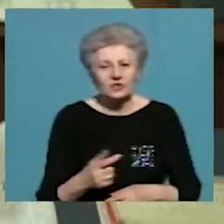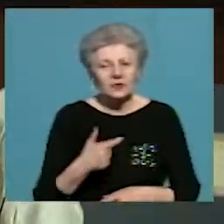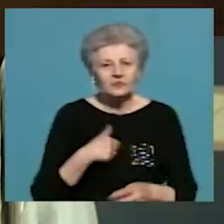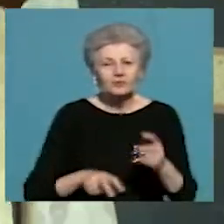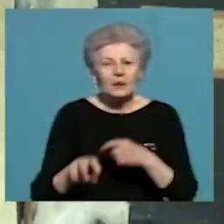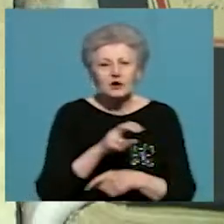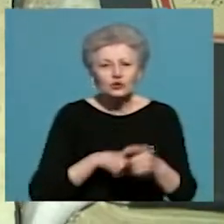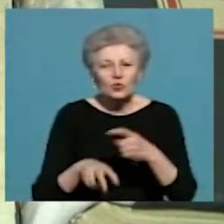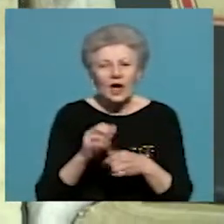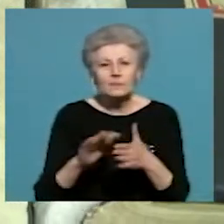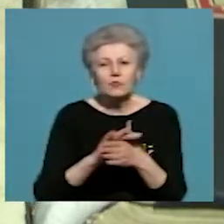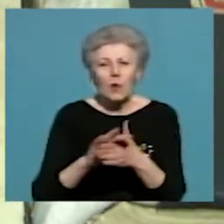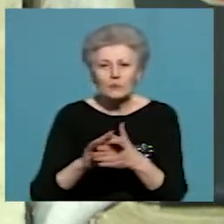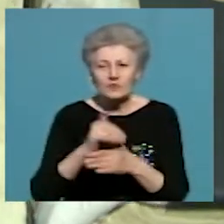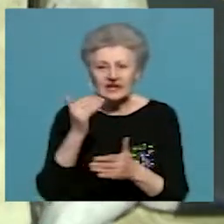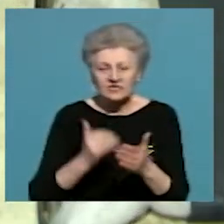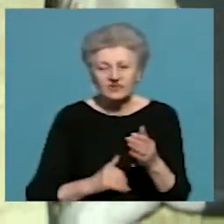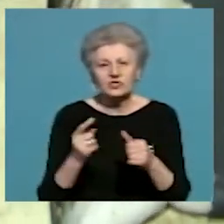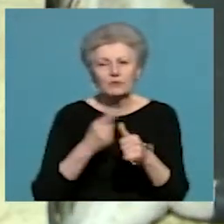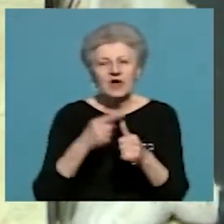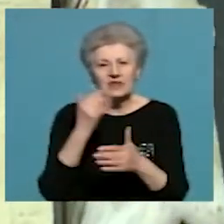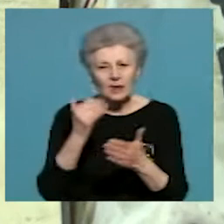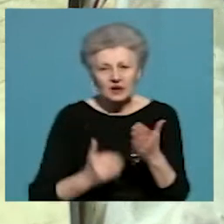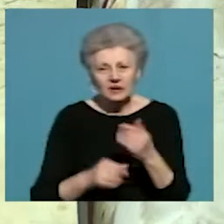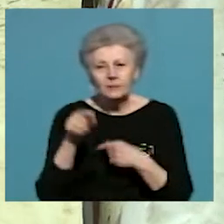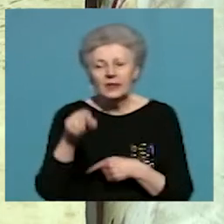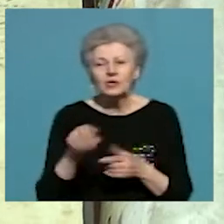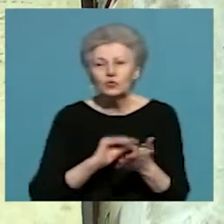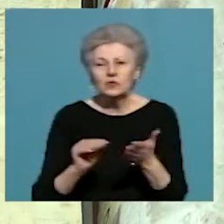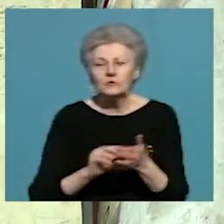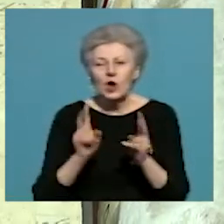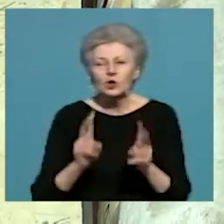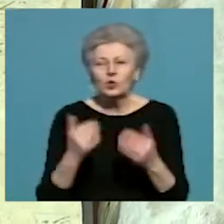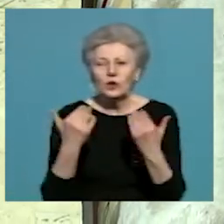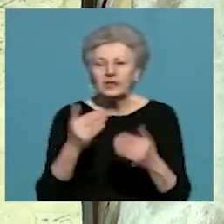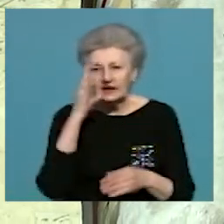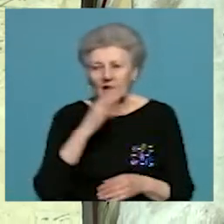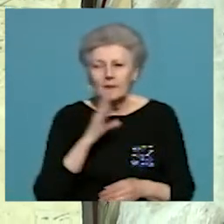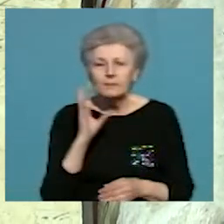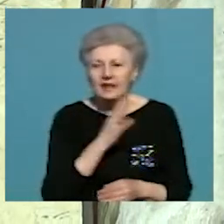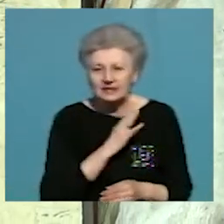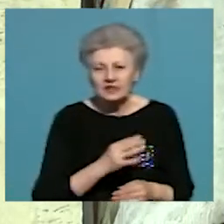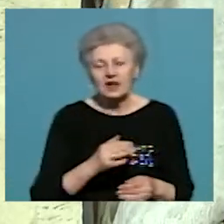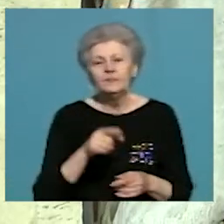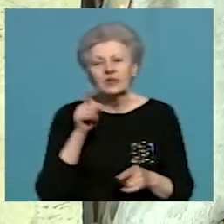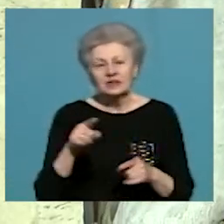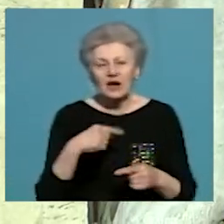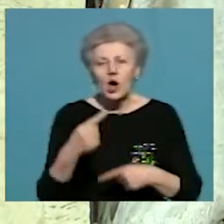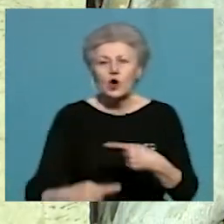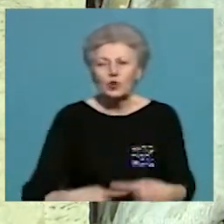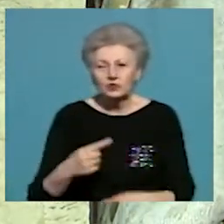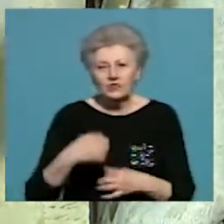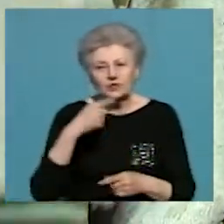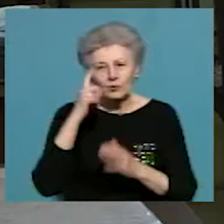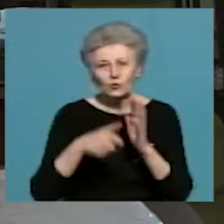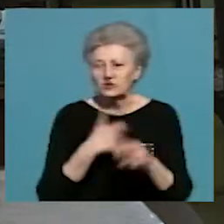по прізвищам, іменам, і тут написано, хто їхні батьки. І так родовід ми узнаємо